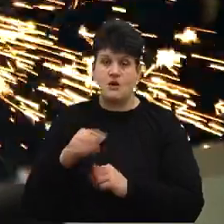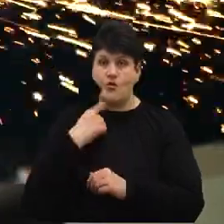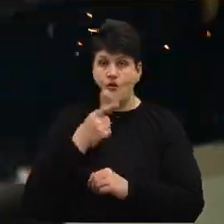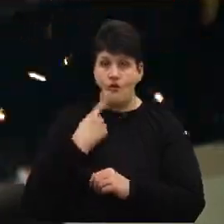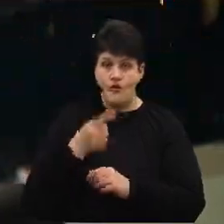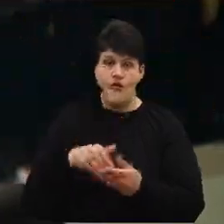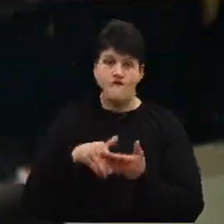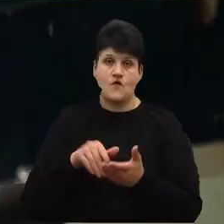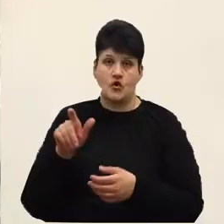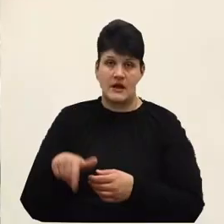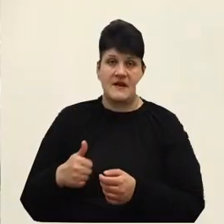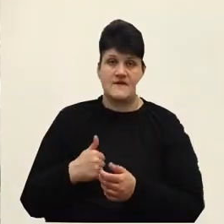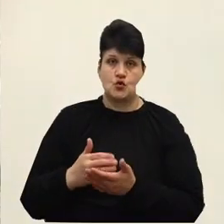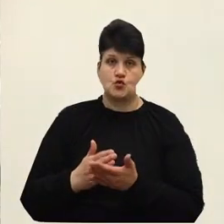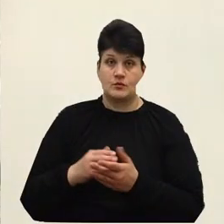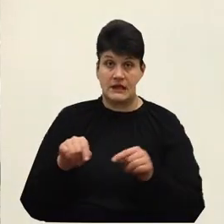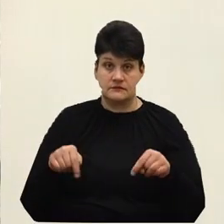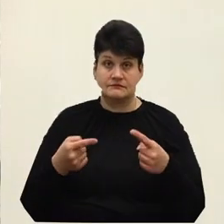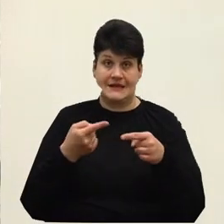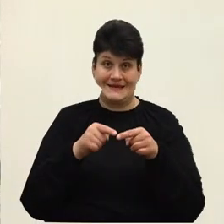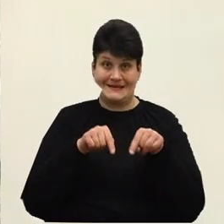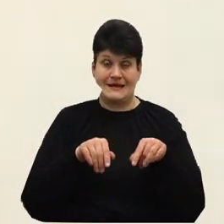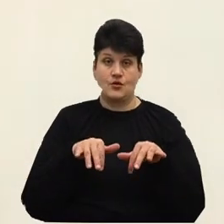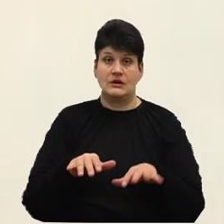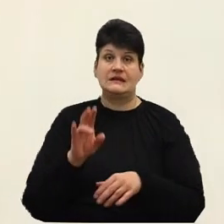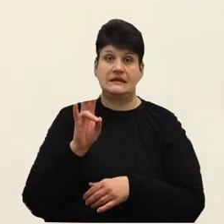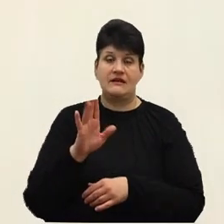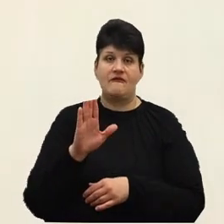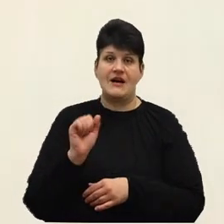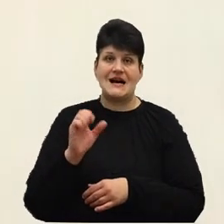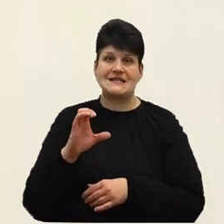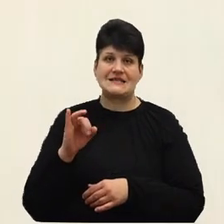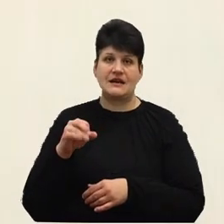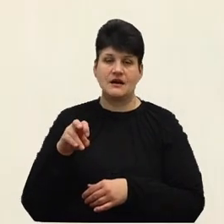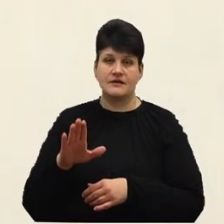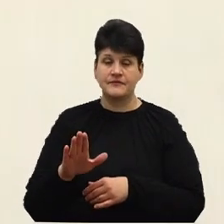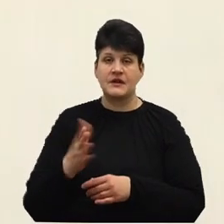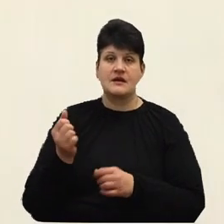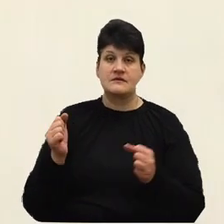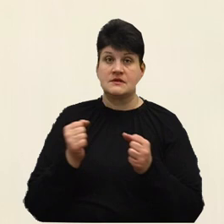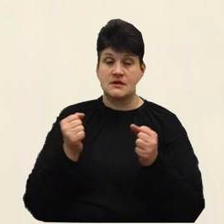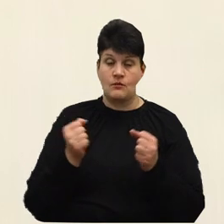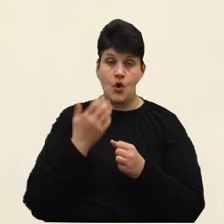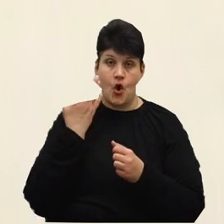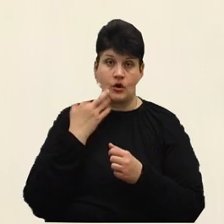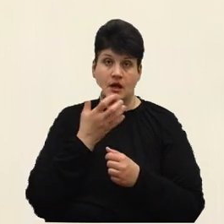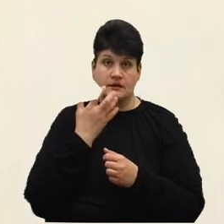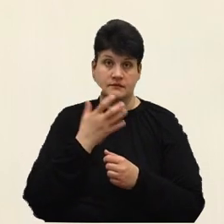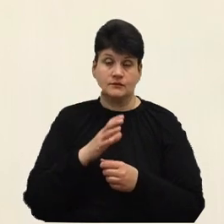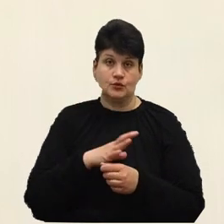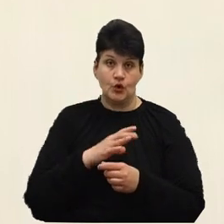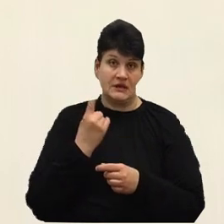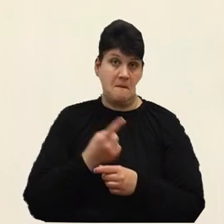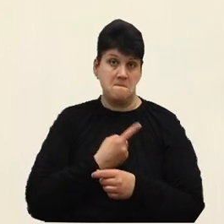тепер військовослужбовиця, яка заснувала цей рух, Наталя Васильєв. Взимку, коли всі зігрівали наших військовослужбовців, одного майстра,